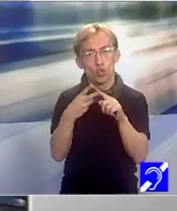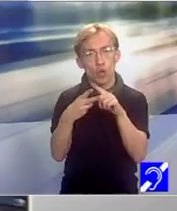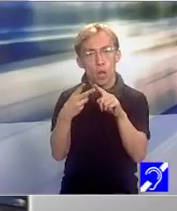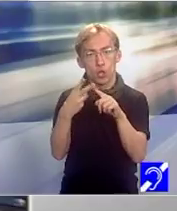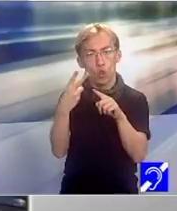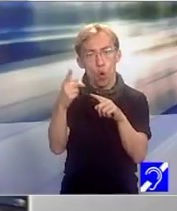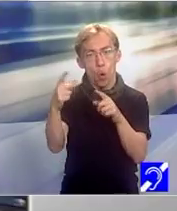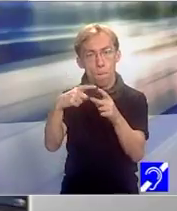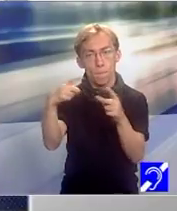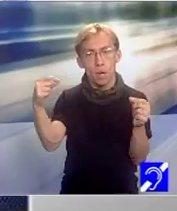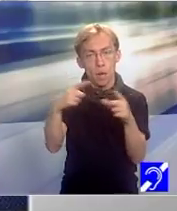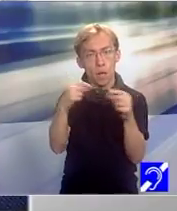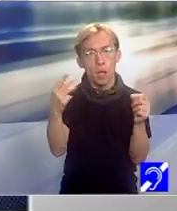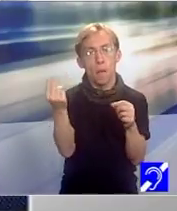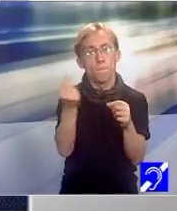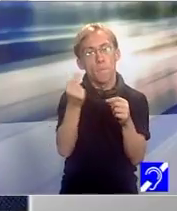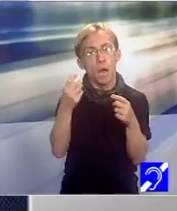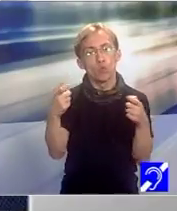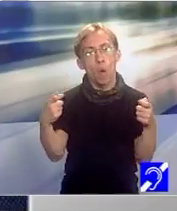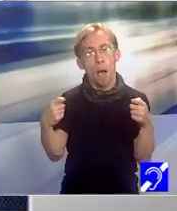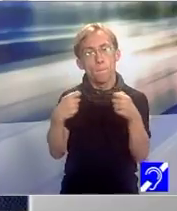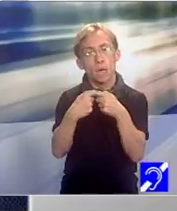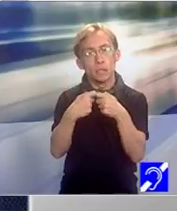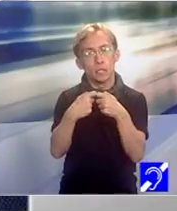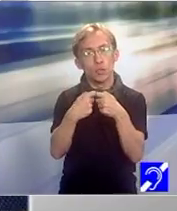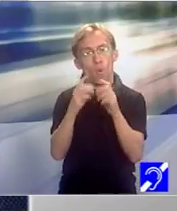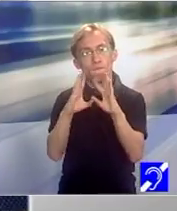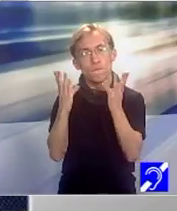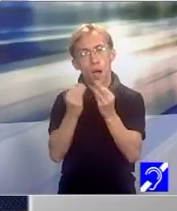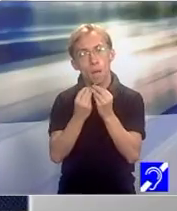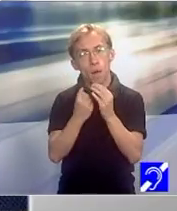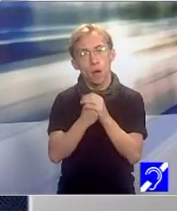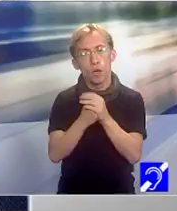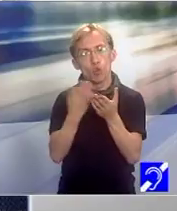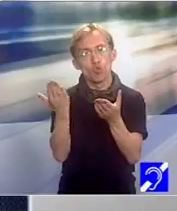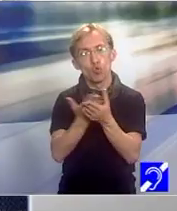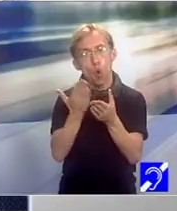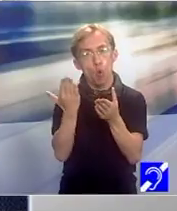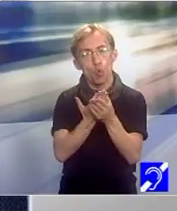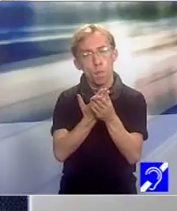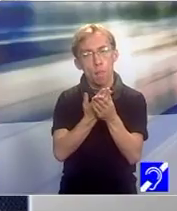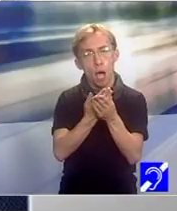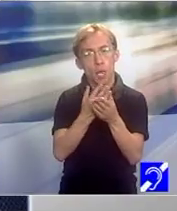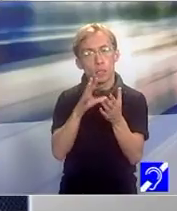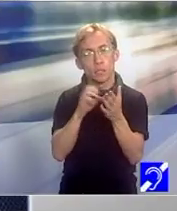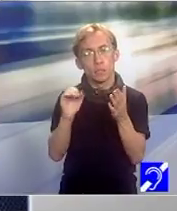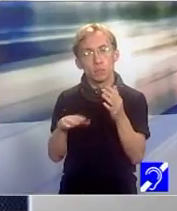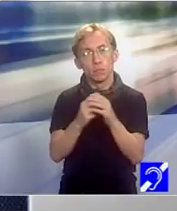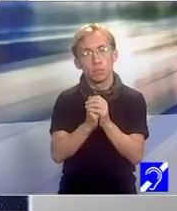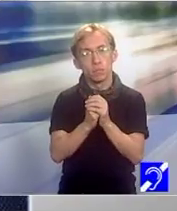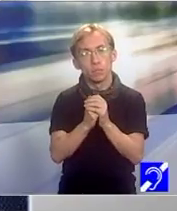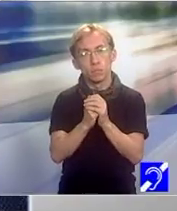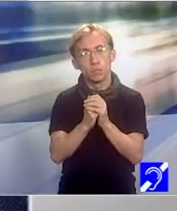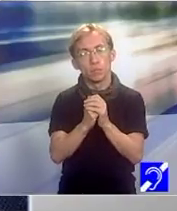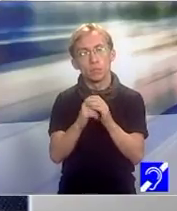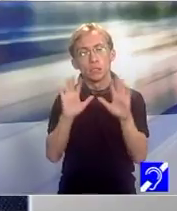sunt pliante pentru aparținători și familie. Sunt documente redactate de primii 10 specialiști din